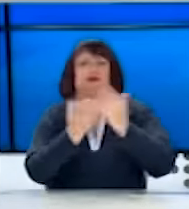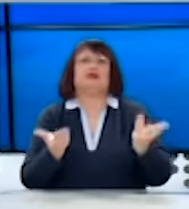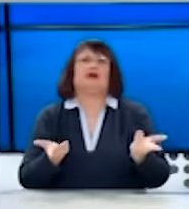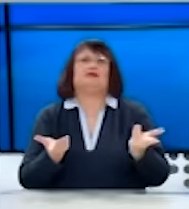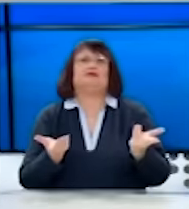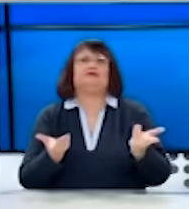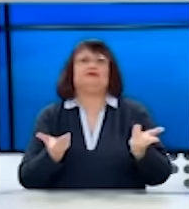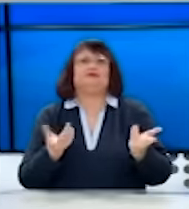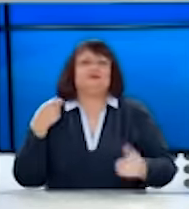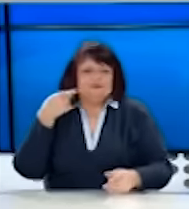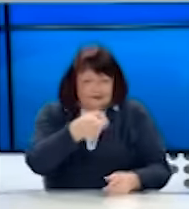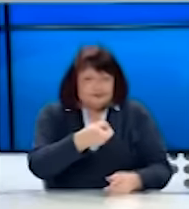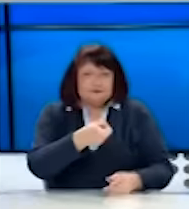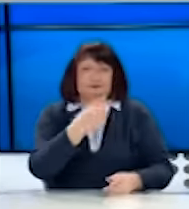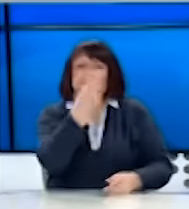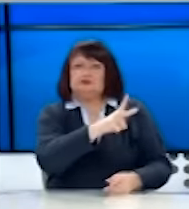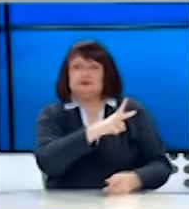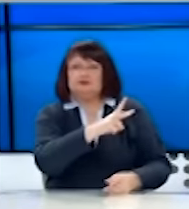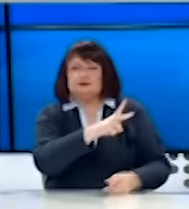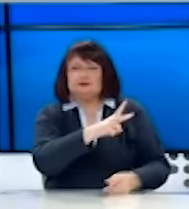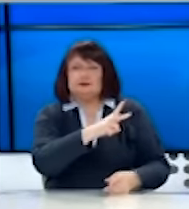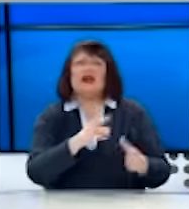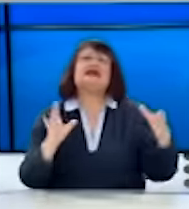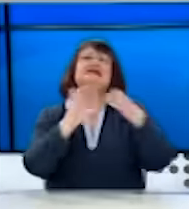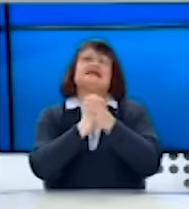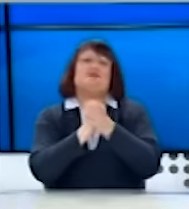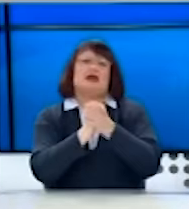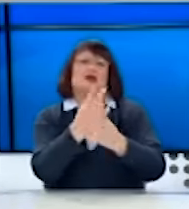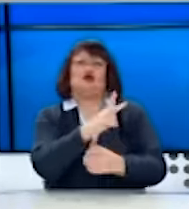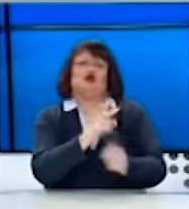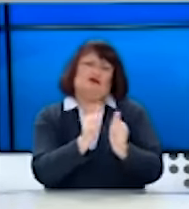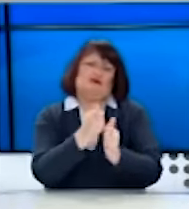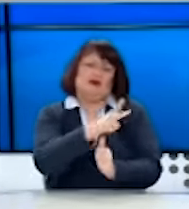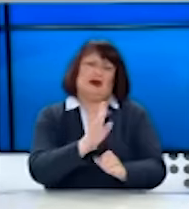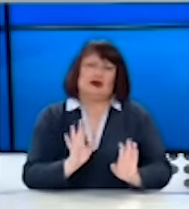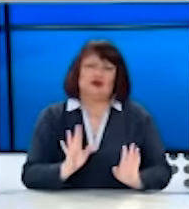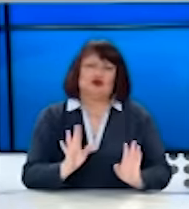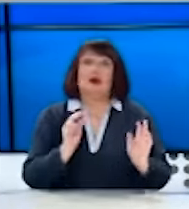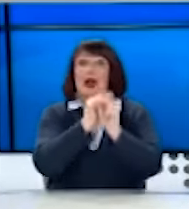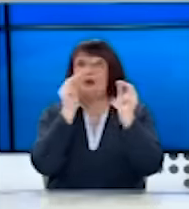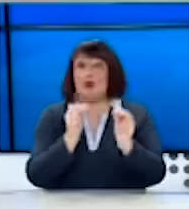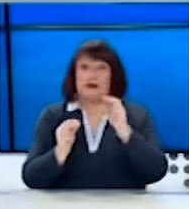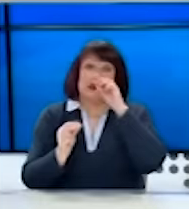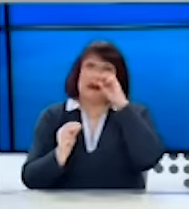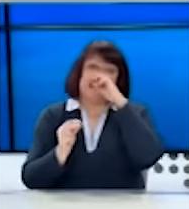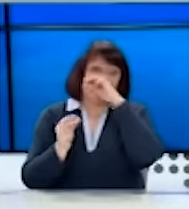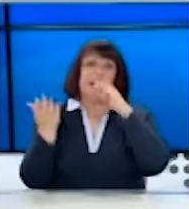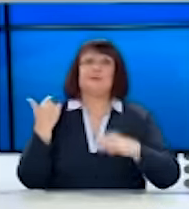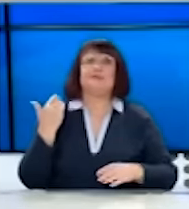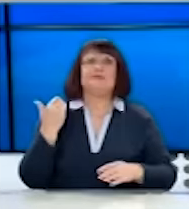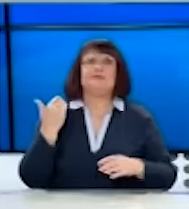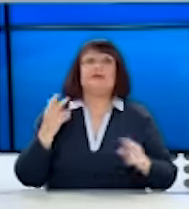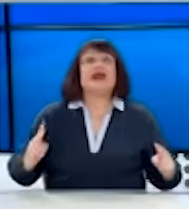πρόσφυγες. Των εγκλημάτων των δικών σας και των συμμάχων σας. Όσο για τα συμπεράσματα της πρόσφατης